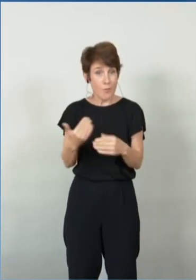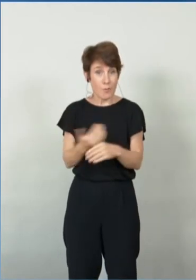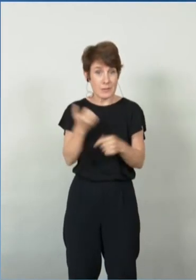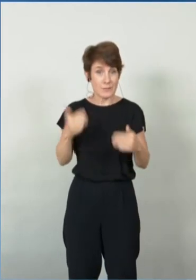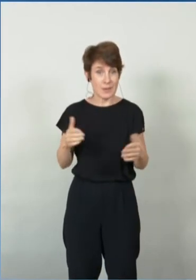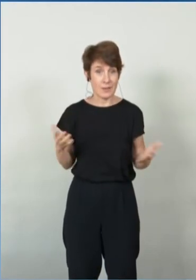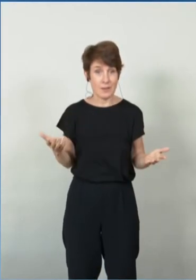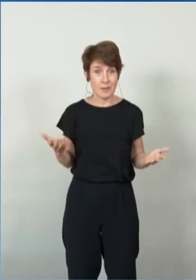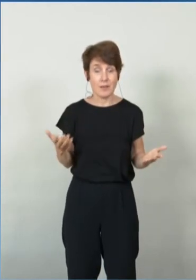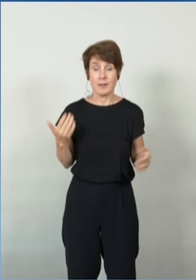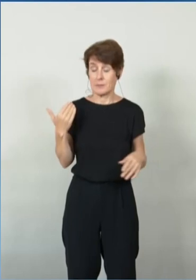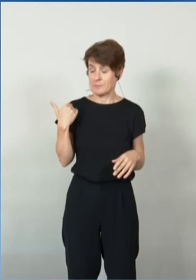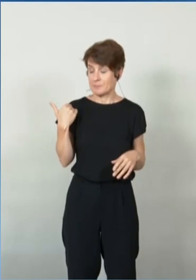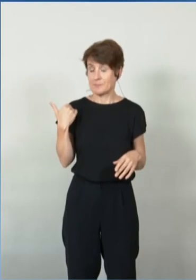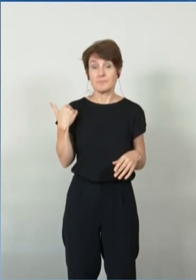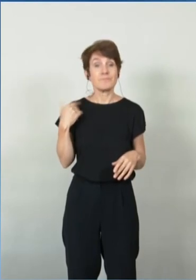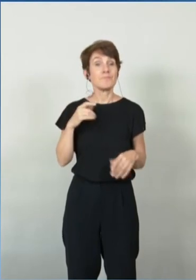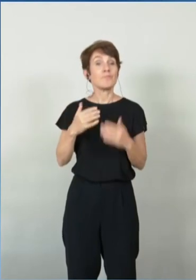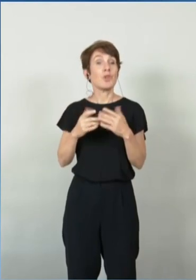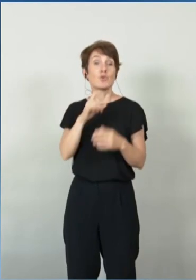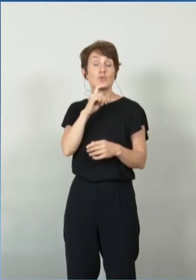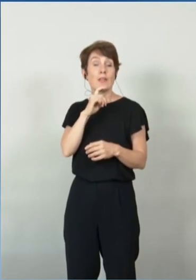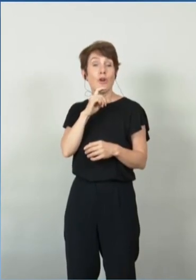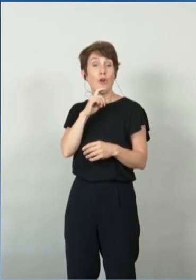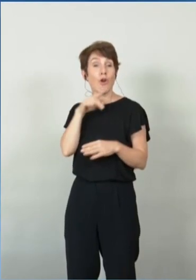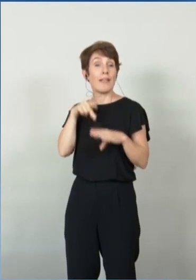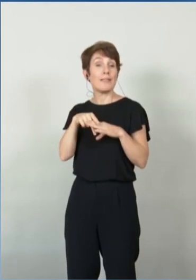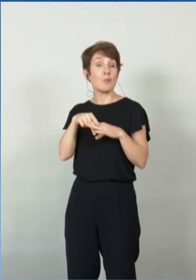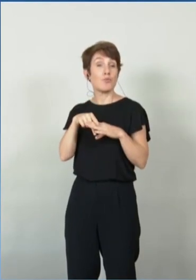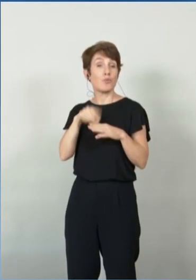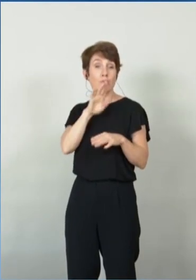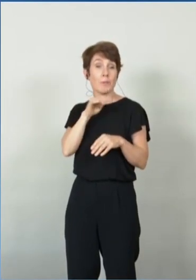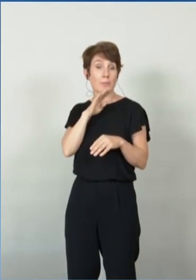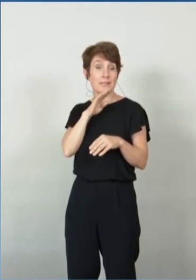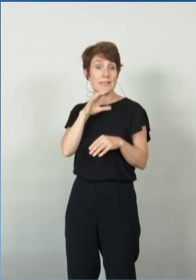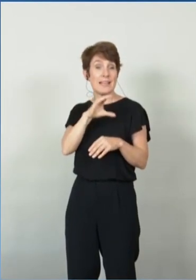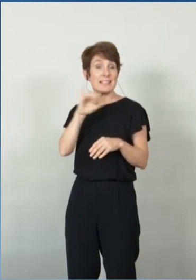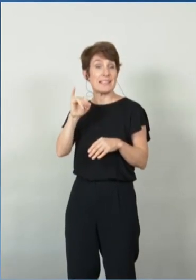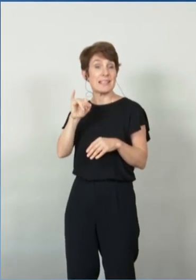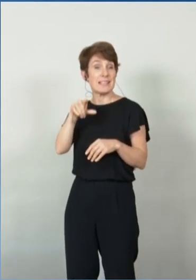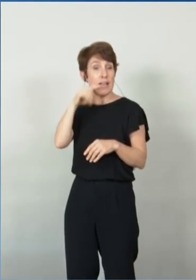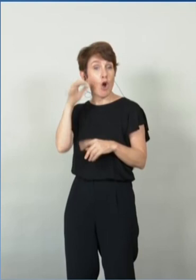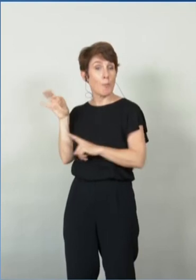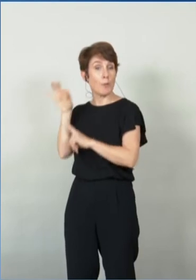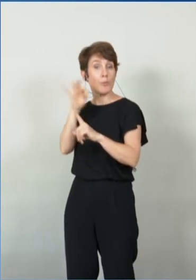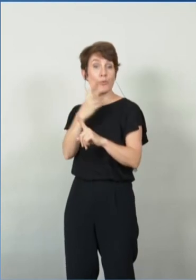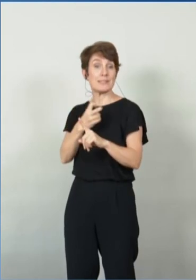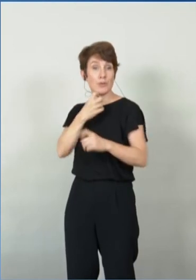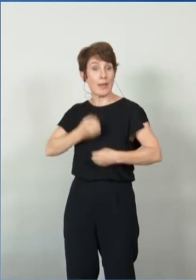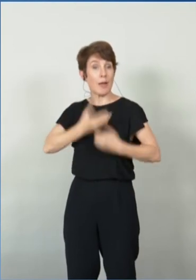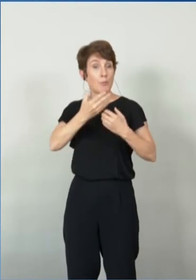répondant au CCI sur le Comité de Liaison division de quartier en début de séance mais